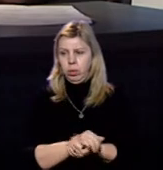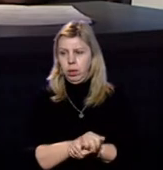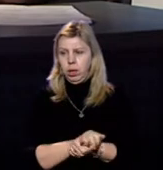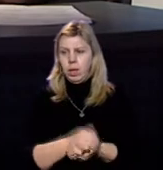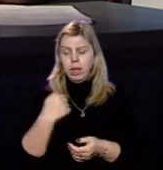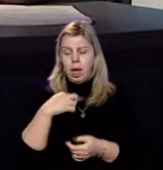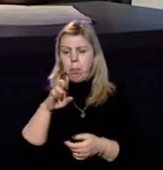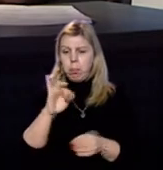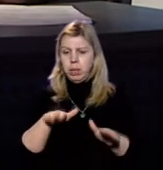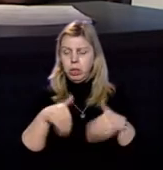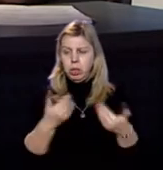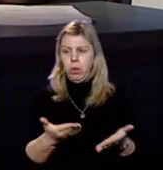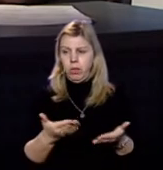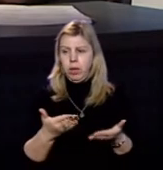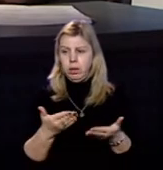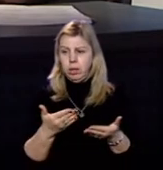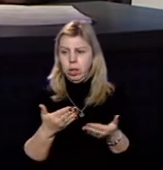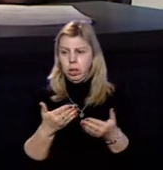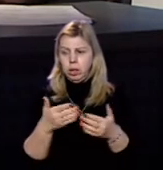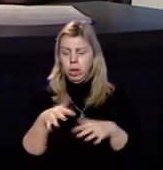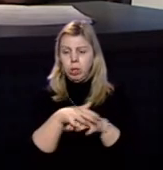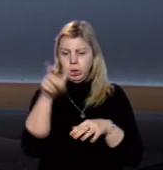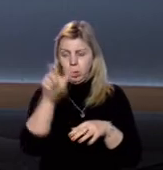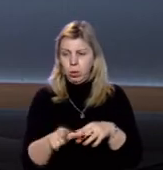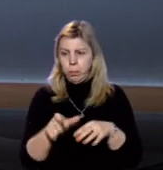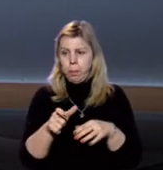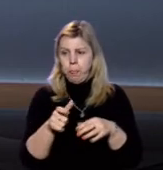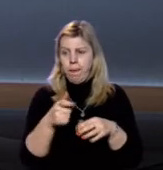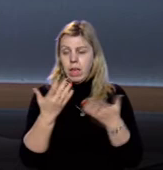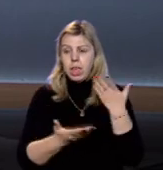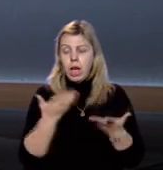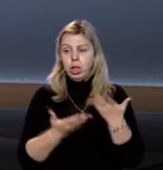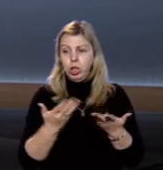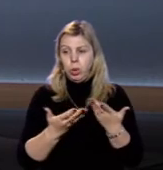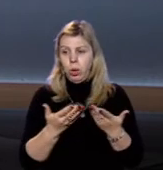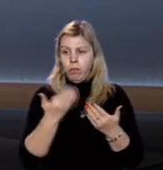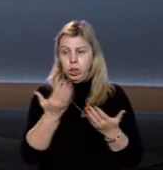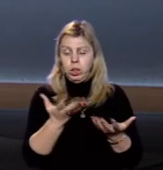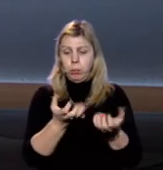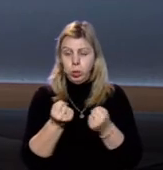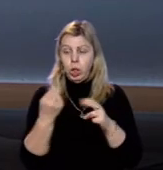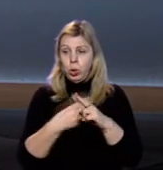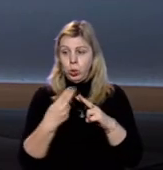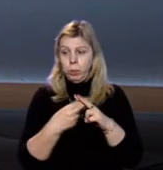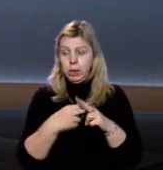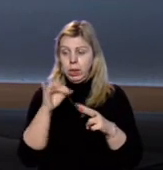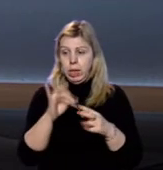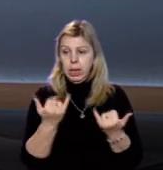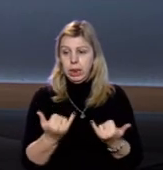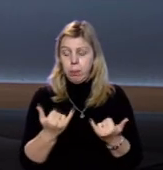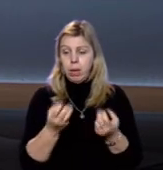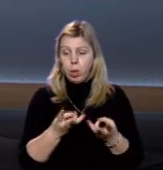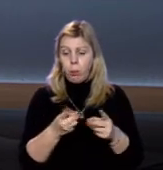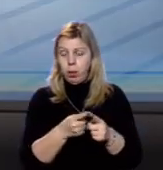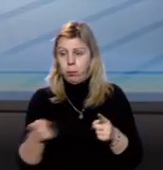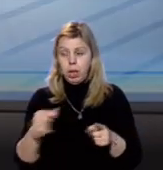Ну, я би радив дані громадянки, все ж таки, якщо вони отримували субсидії і тепер на